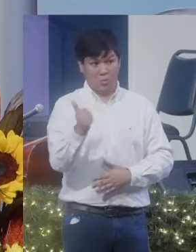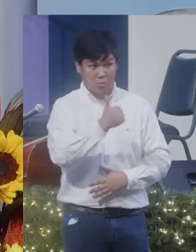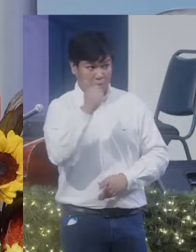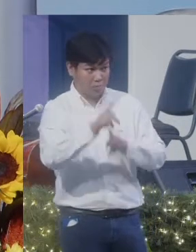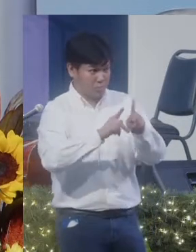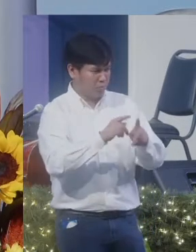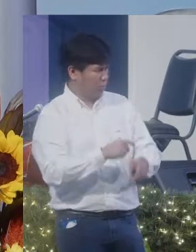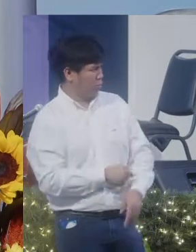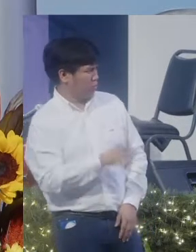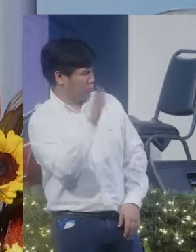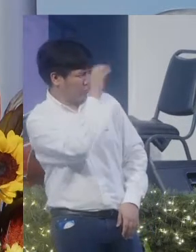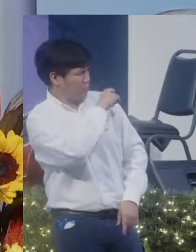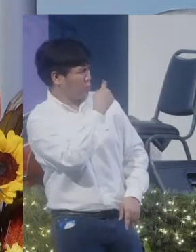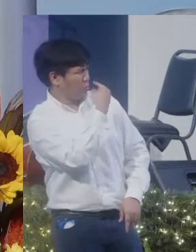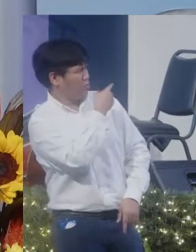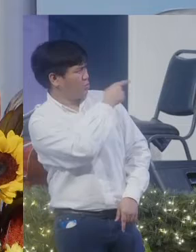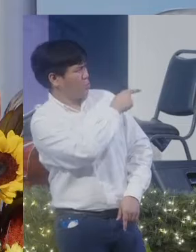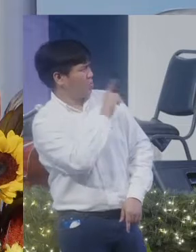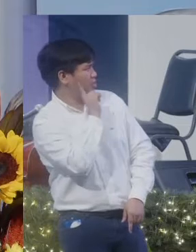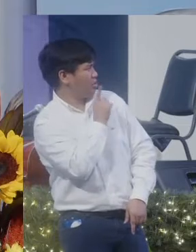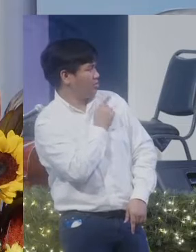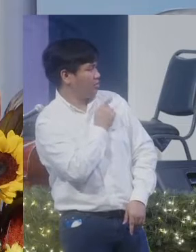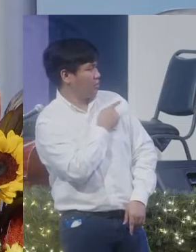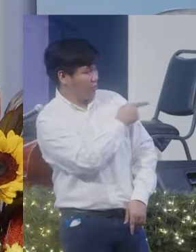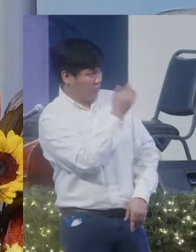mga kapitbahay.